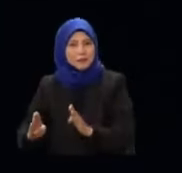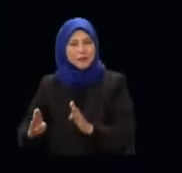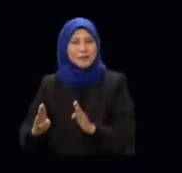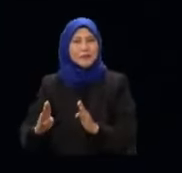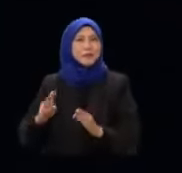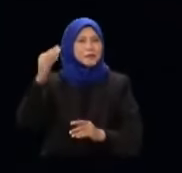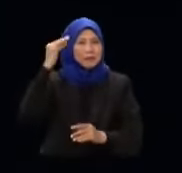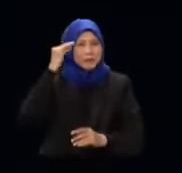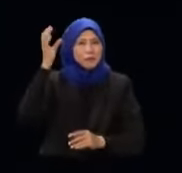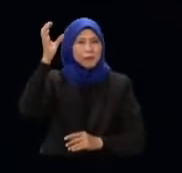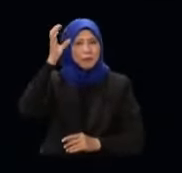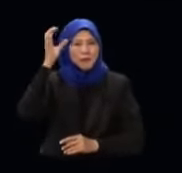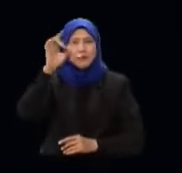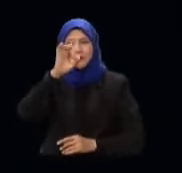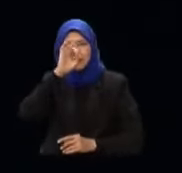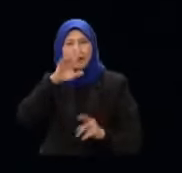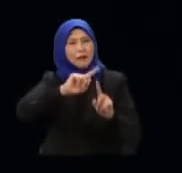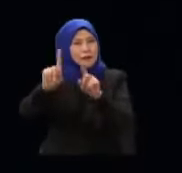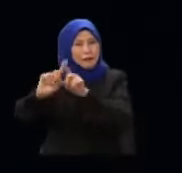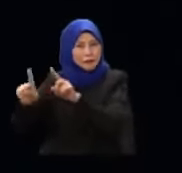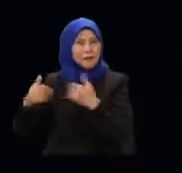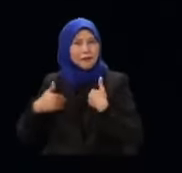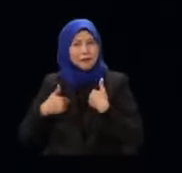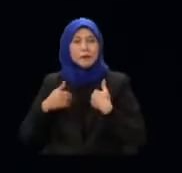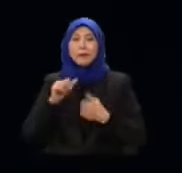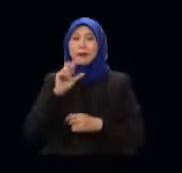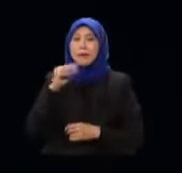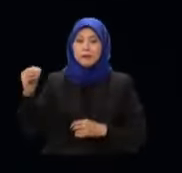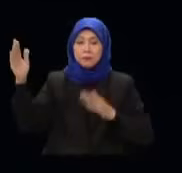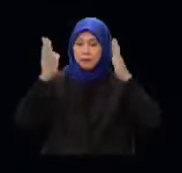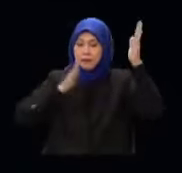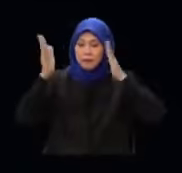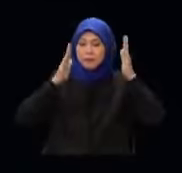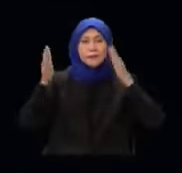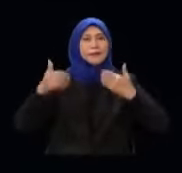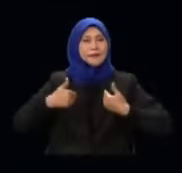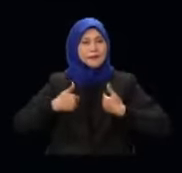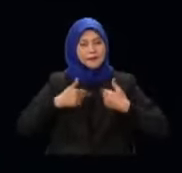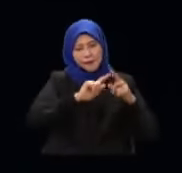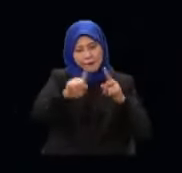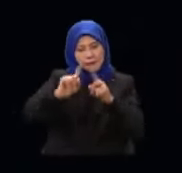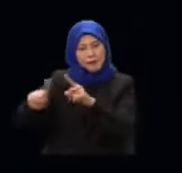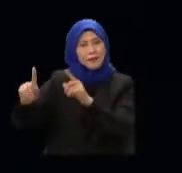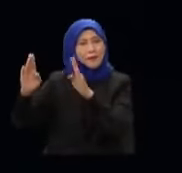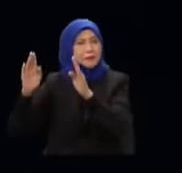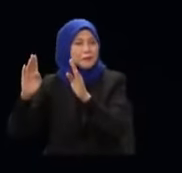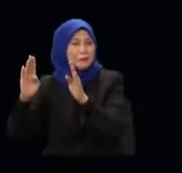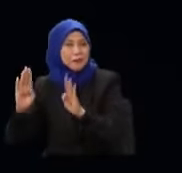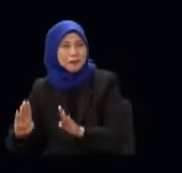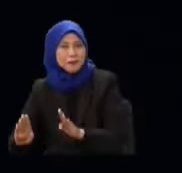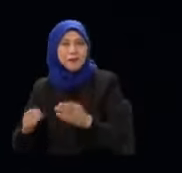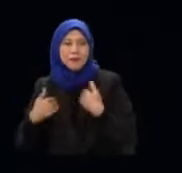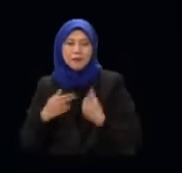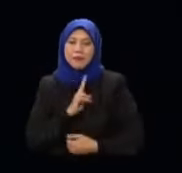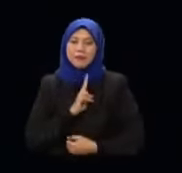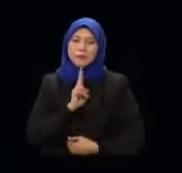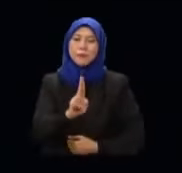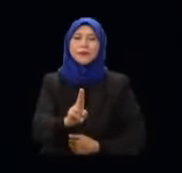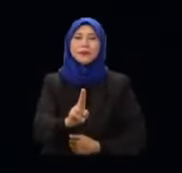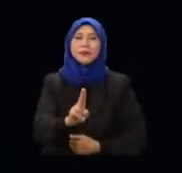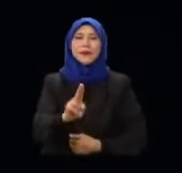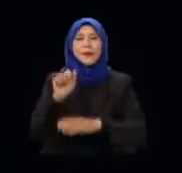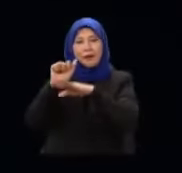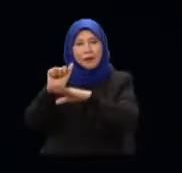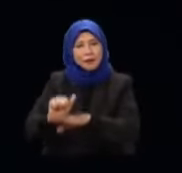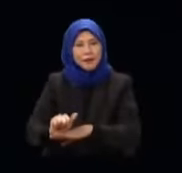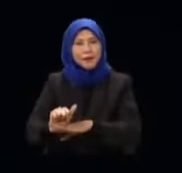kaum Indah Malaysia bukan saja Kediri DVD rakyat yang pelbagai kaum juga pelbagai agama velg pelbagai